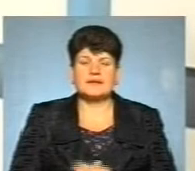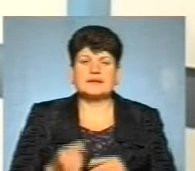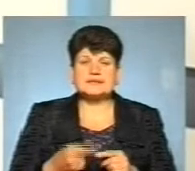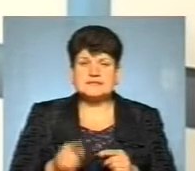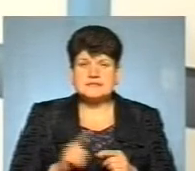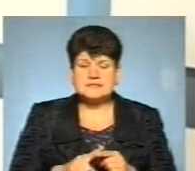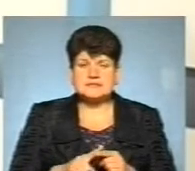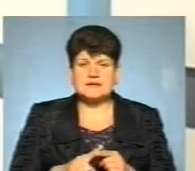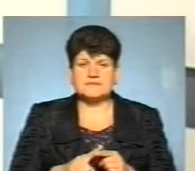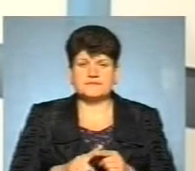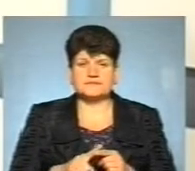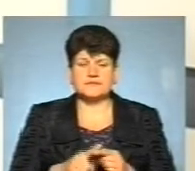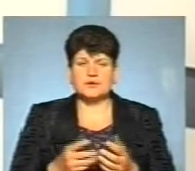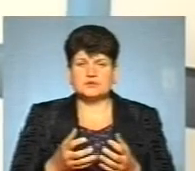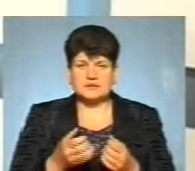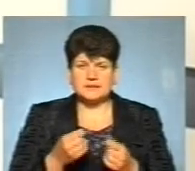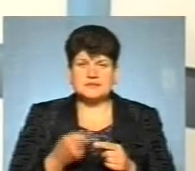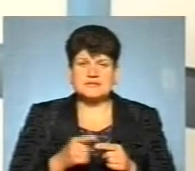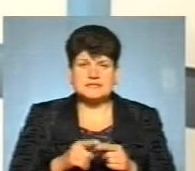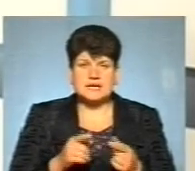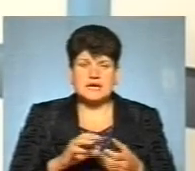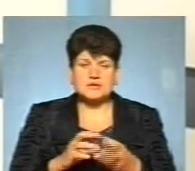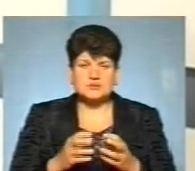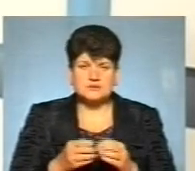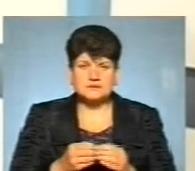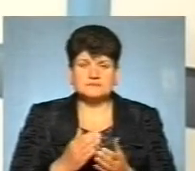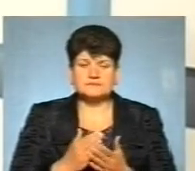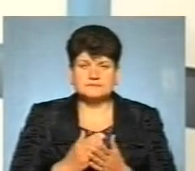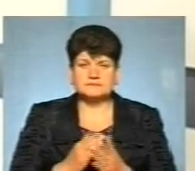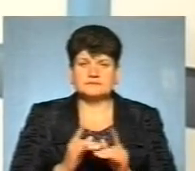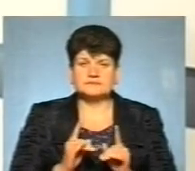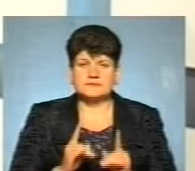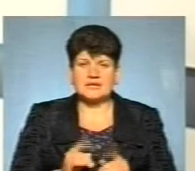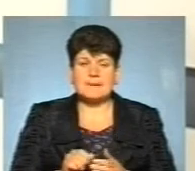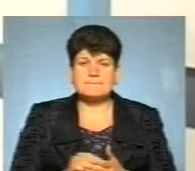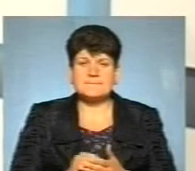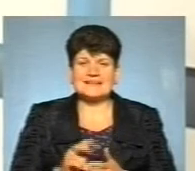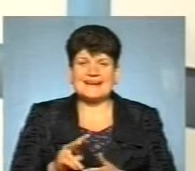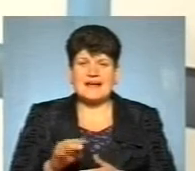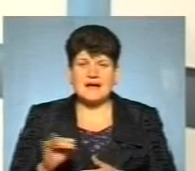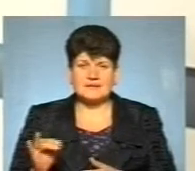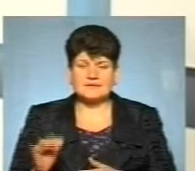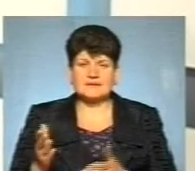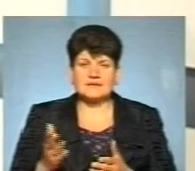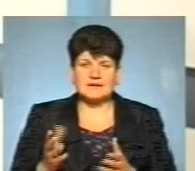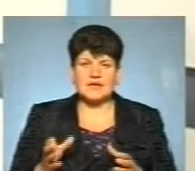статистичні обробці для отримання таких результатів підлягають тільки матеріали, які